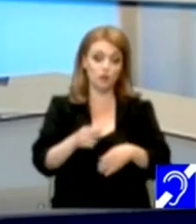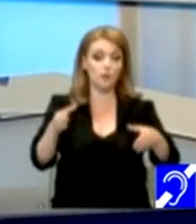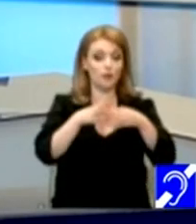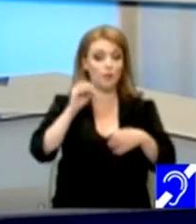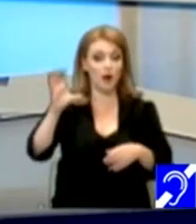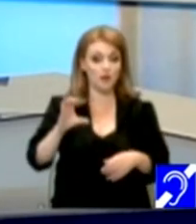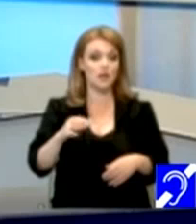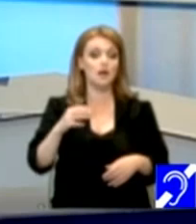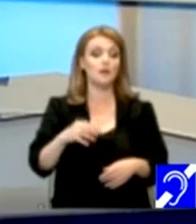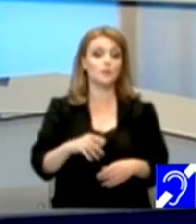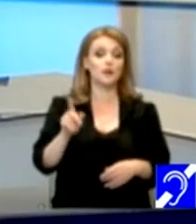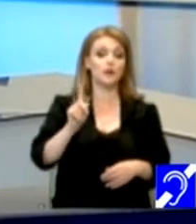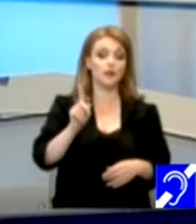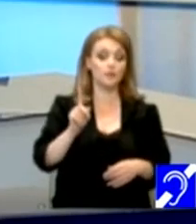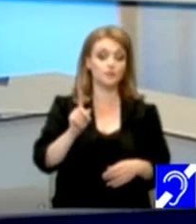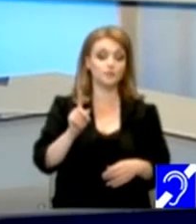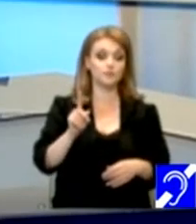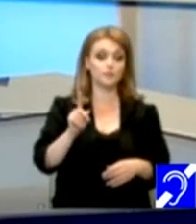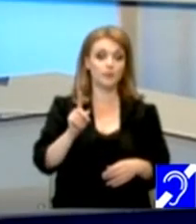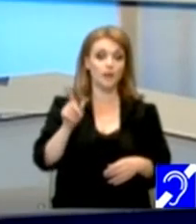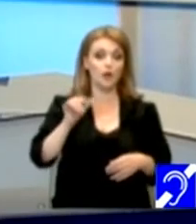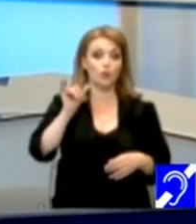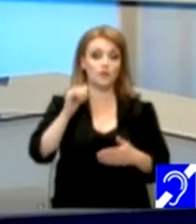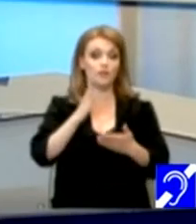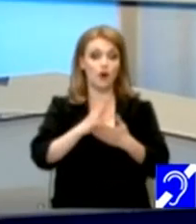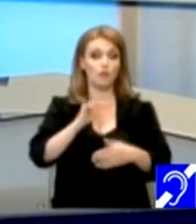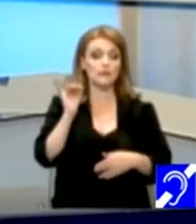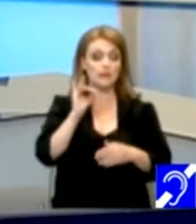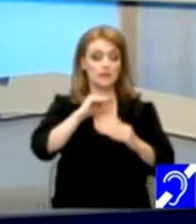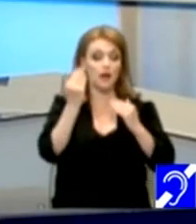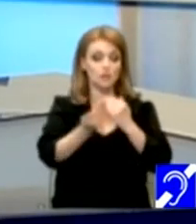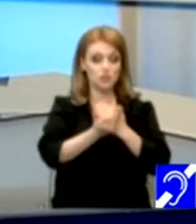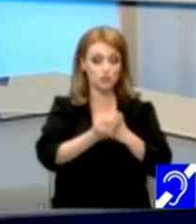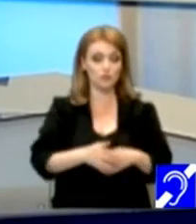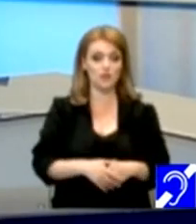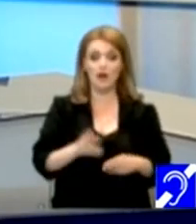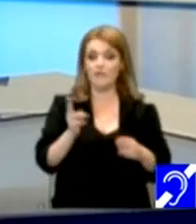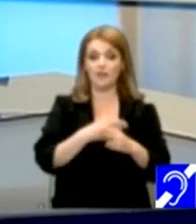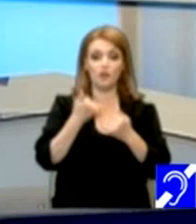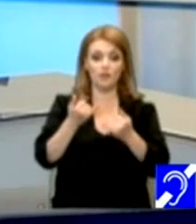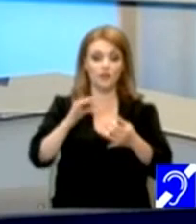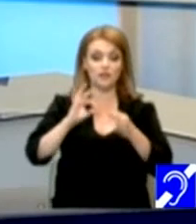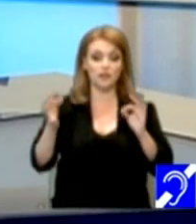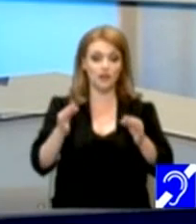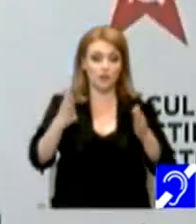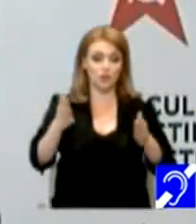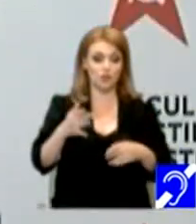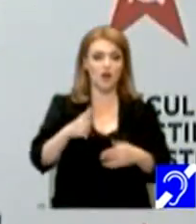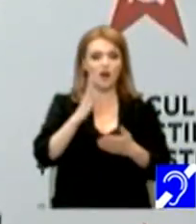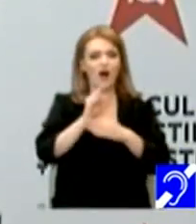și consilierii instituției prezidențiale care avea unele interese ascunse, dar fără a oferi detalii.